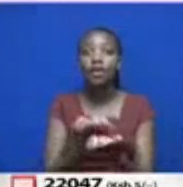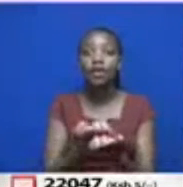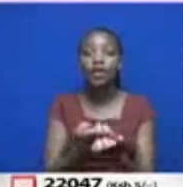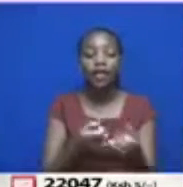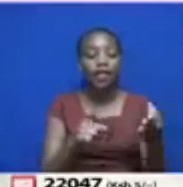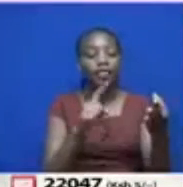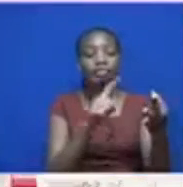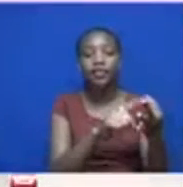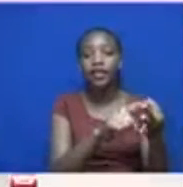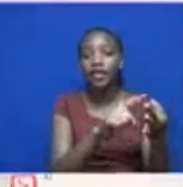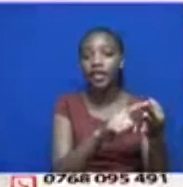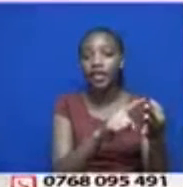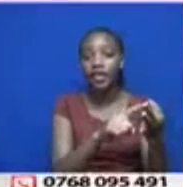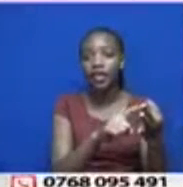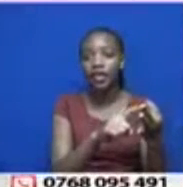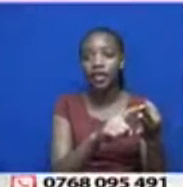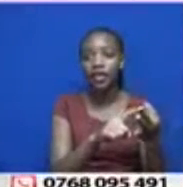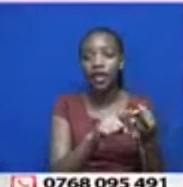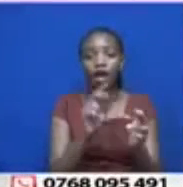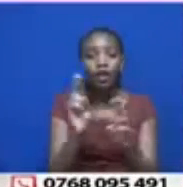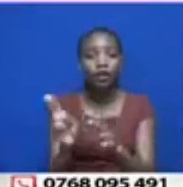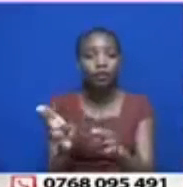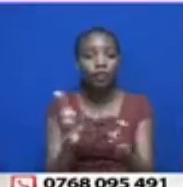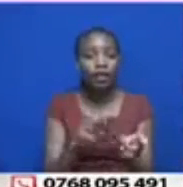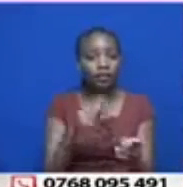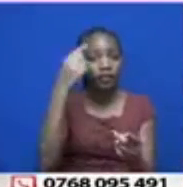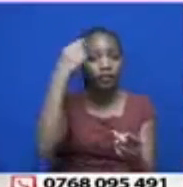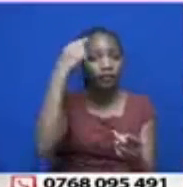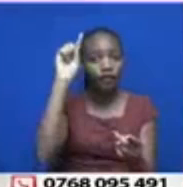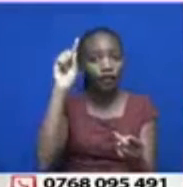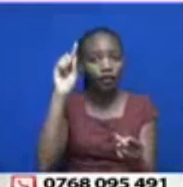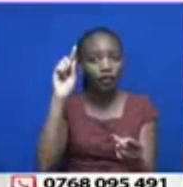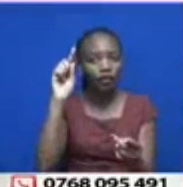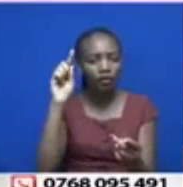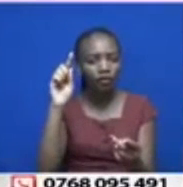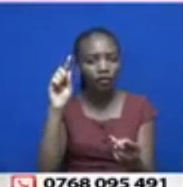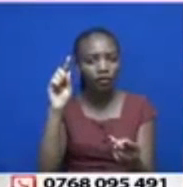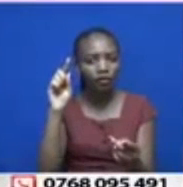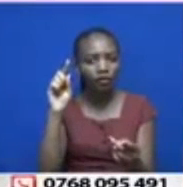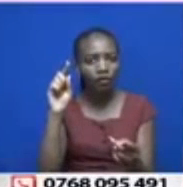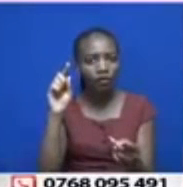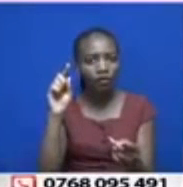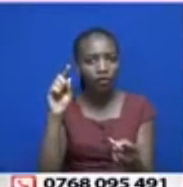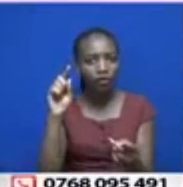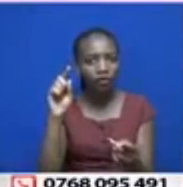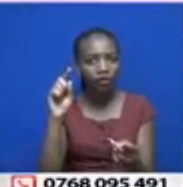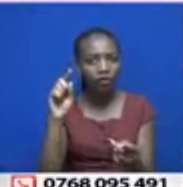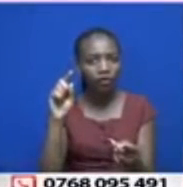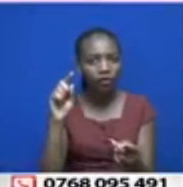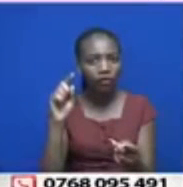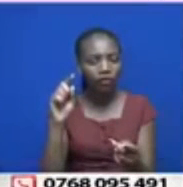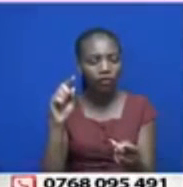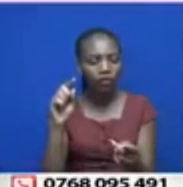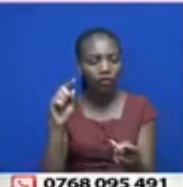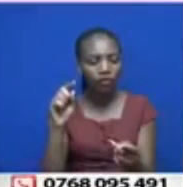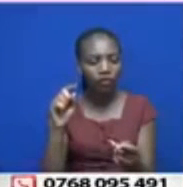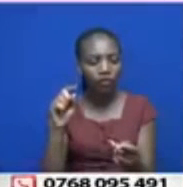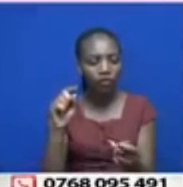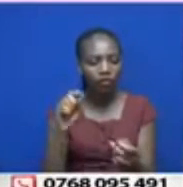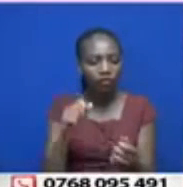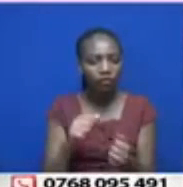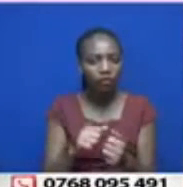three, normalcy of particularly what we would call in